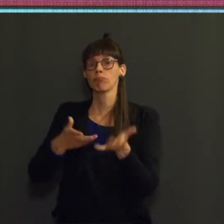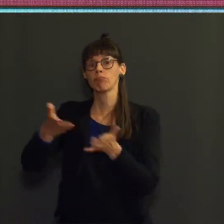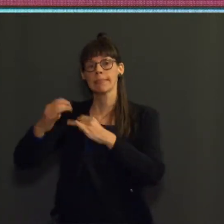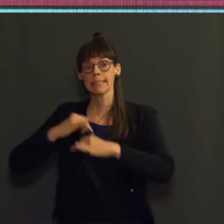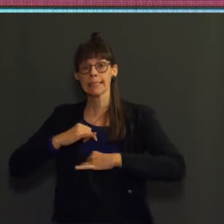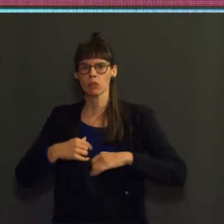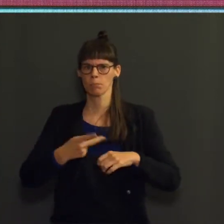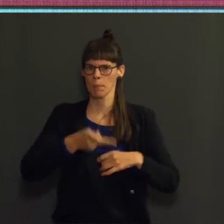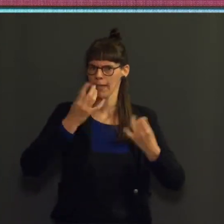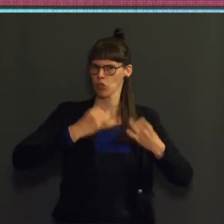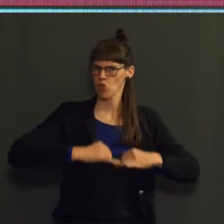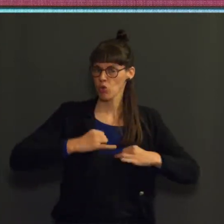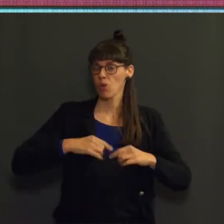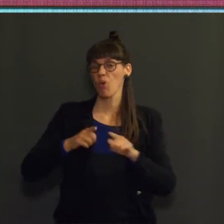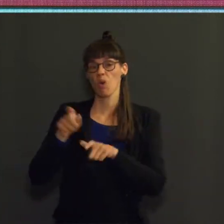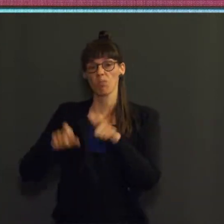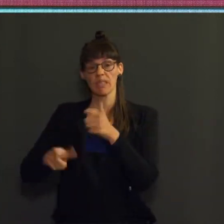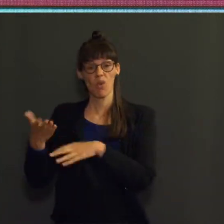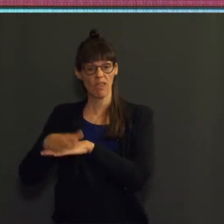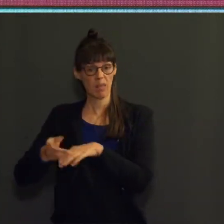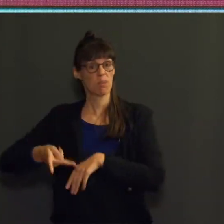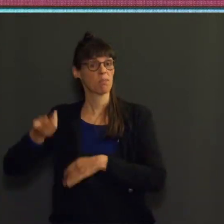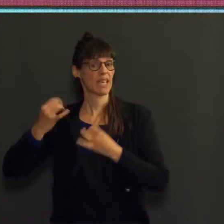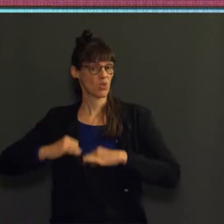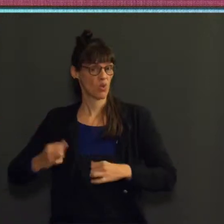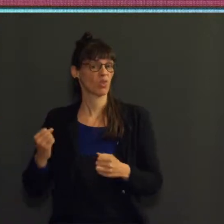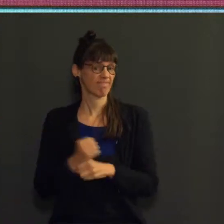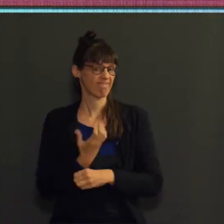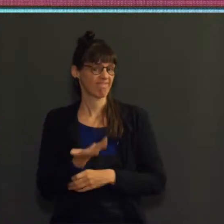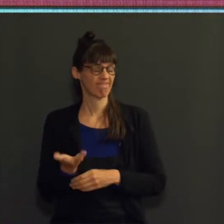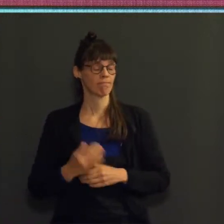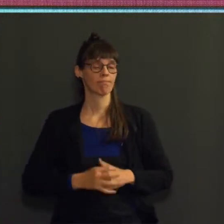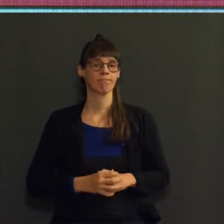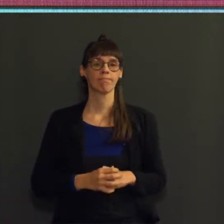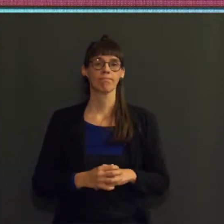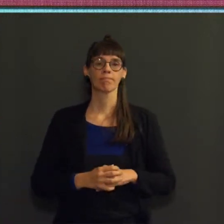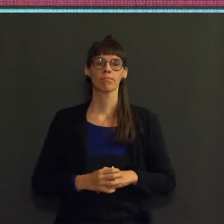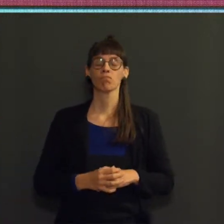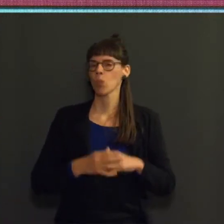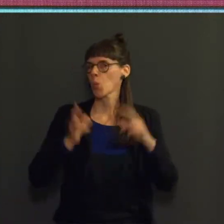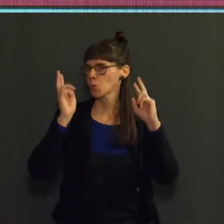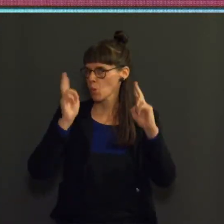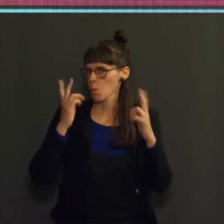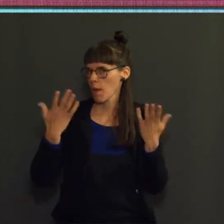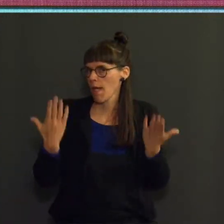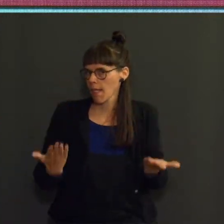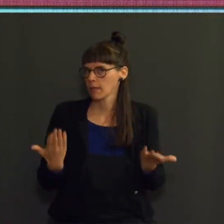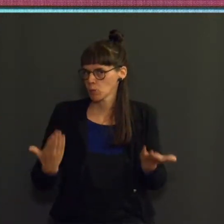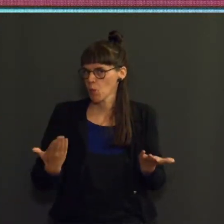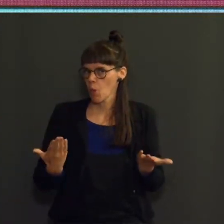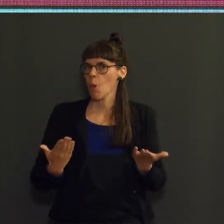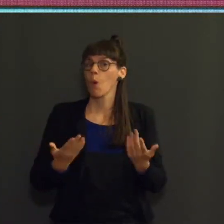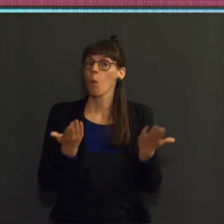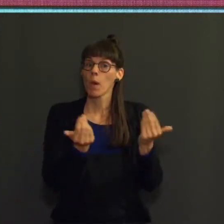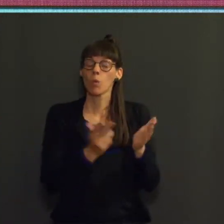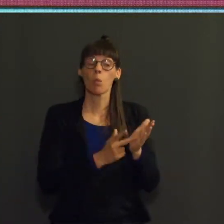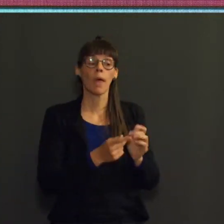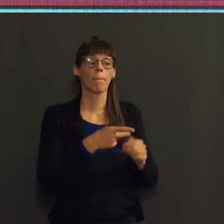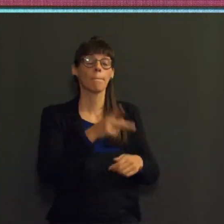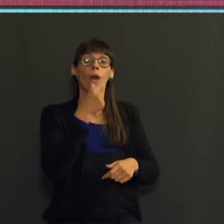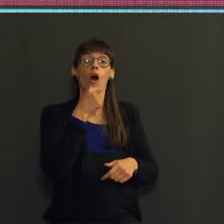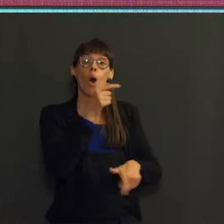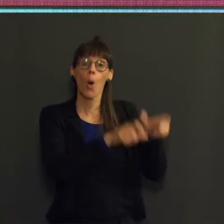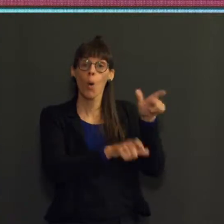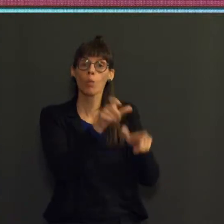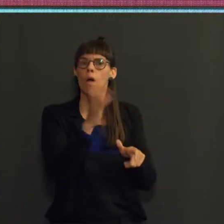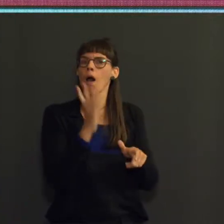ziekenhuisopnames en jammer genoeg ook de overlijdens. Deze trend is normaal, gezien dat oudere generaties